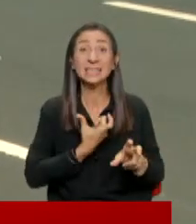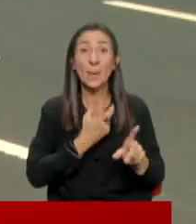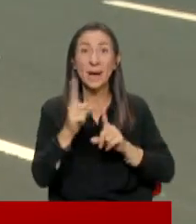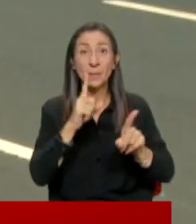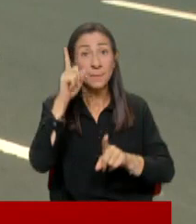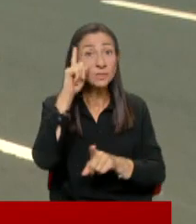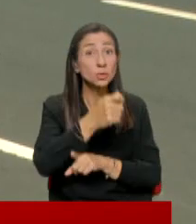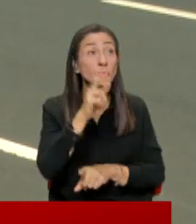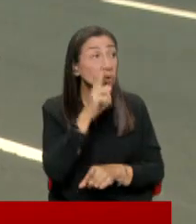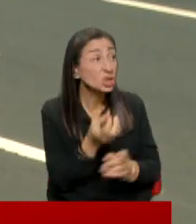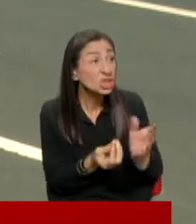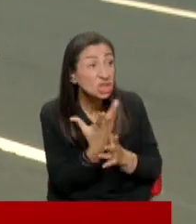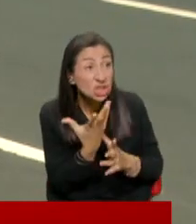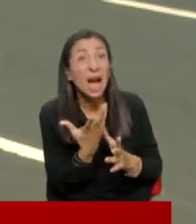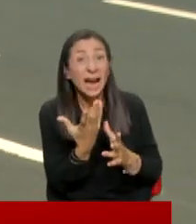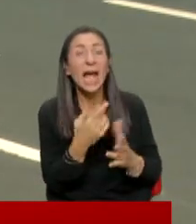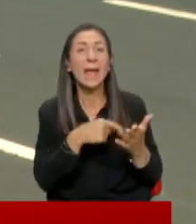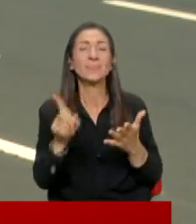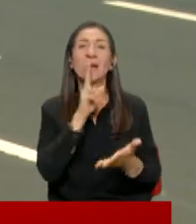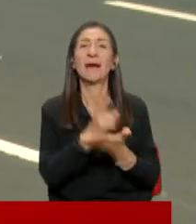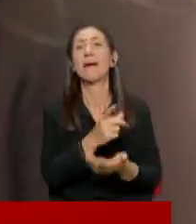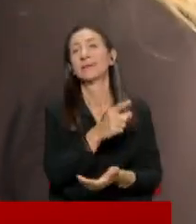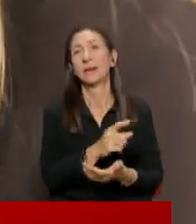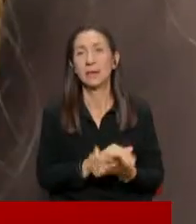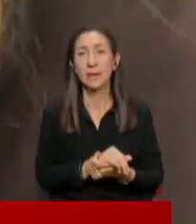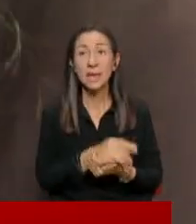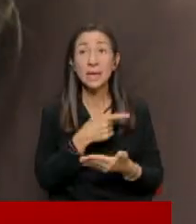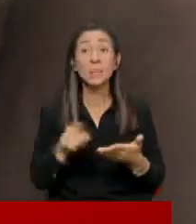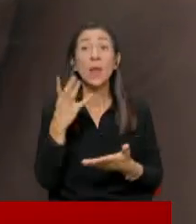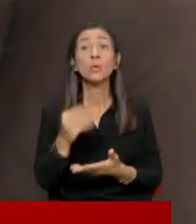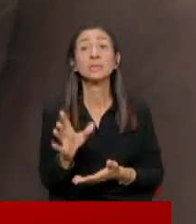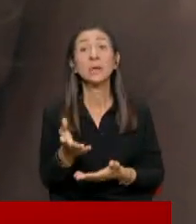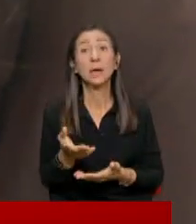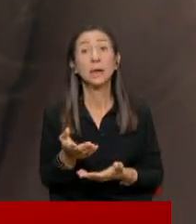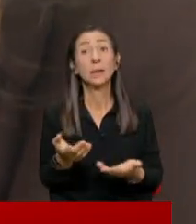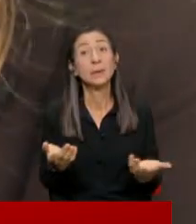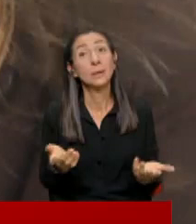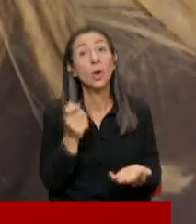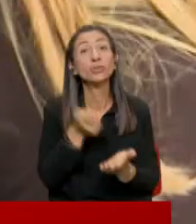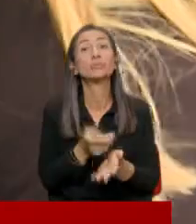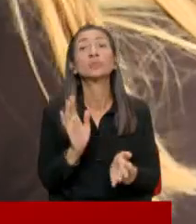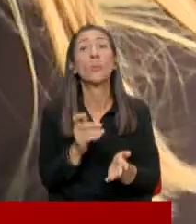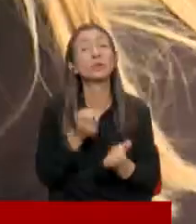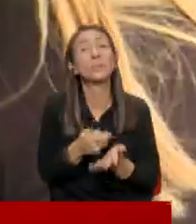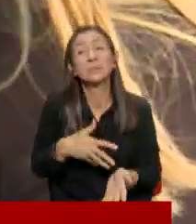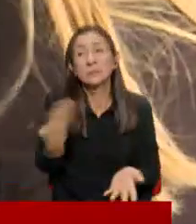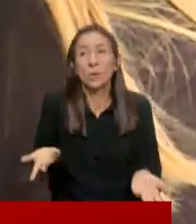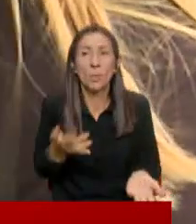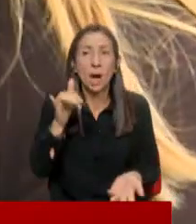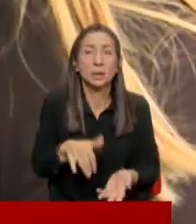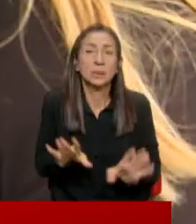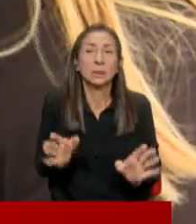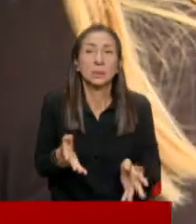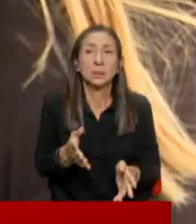yapılan başvuru sonucunda çıkabilecek iptal kararında. İptal olmazsa? Ödemeyeceğim. Ödemek istemiyorum yani, hakkı